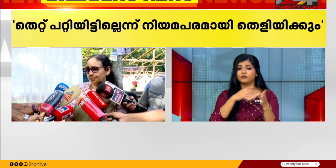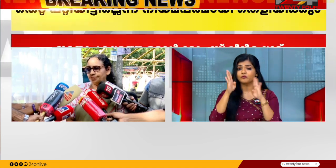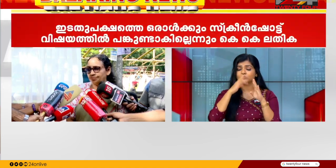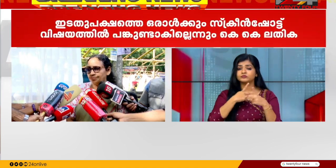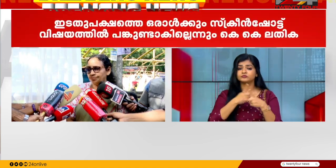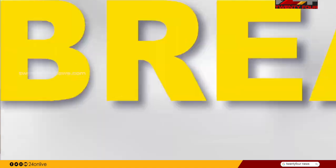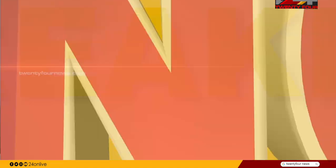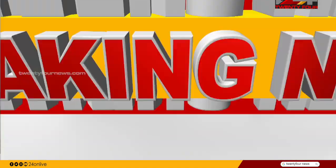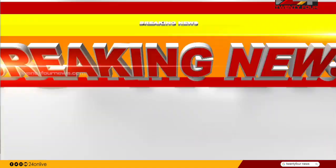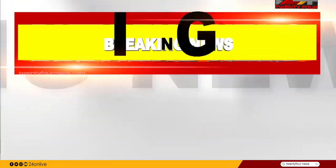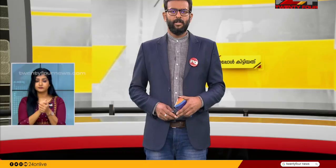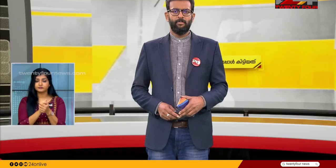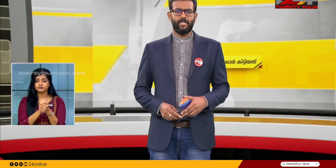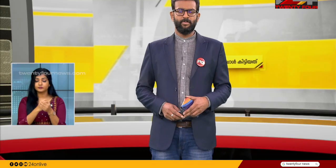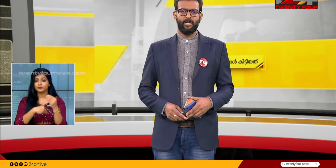പേജിലുള്ളത്.